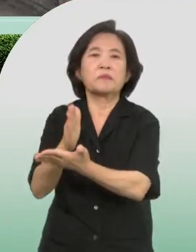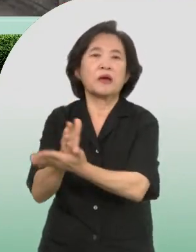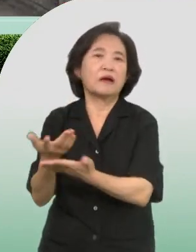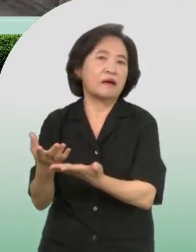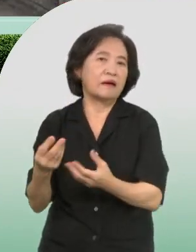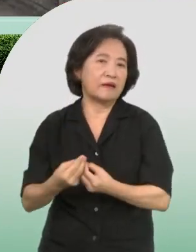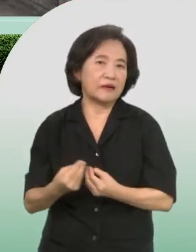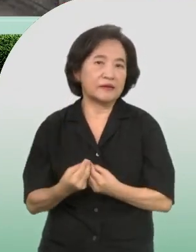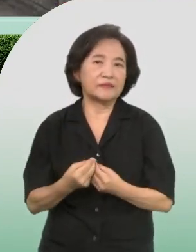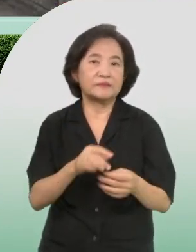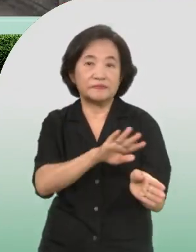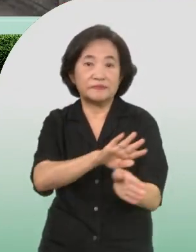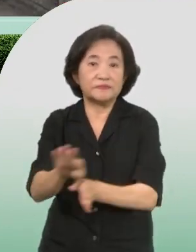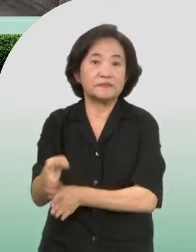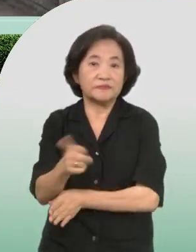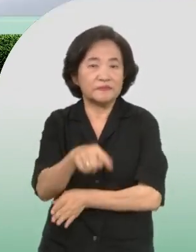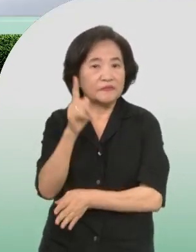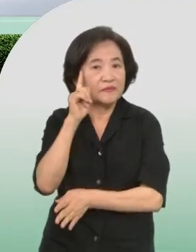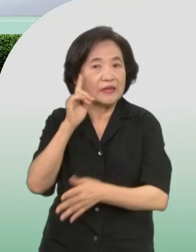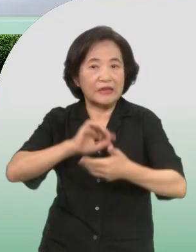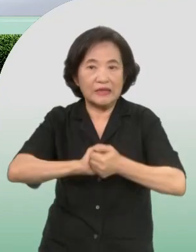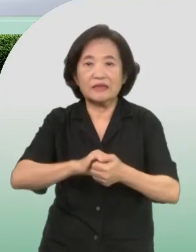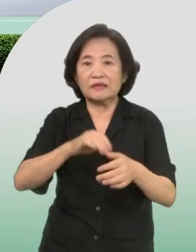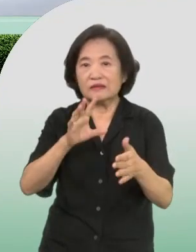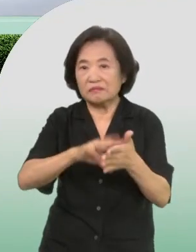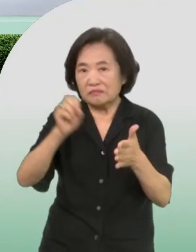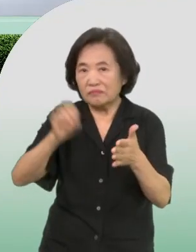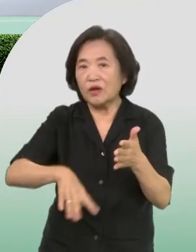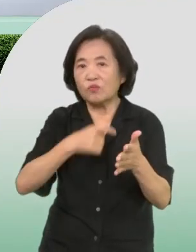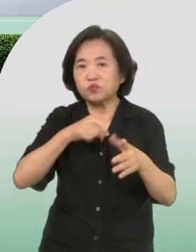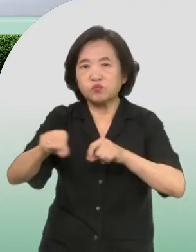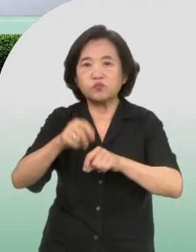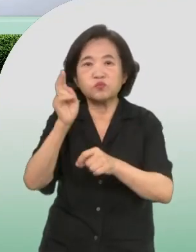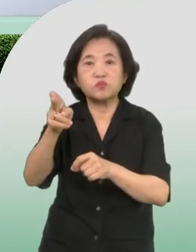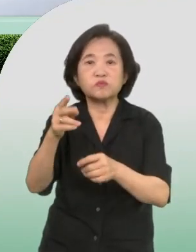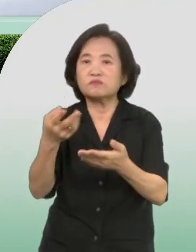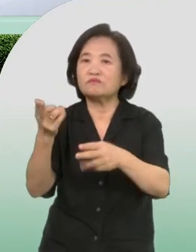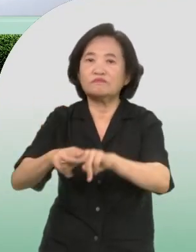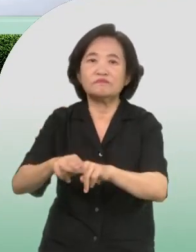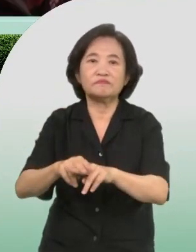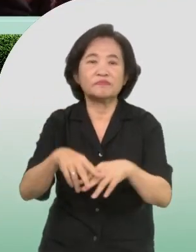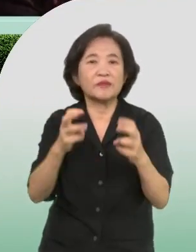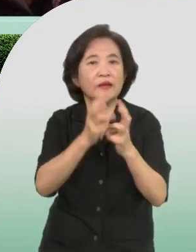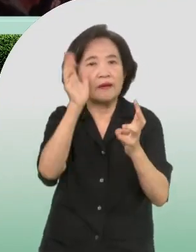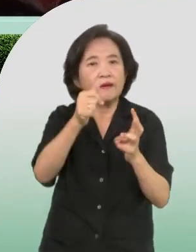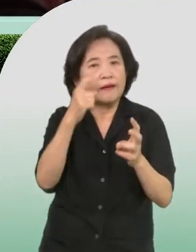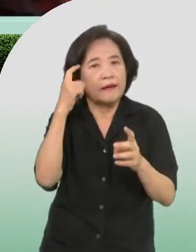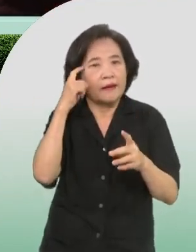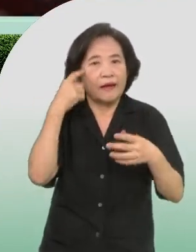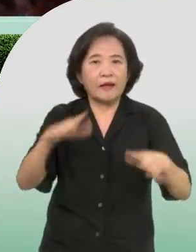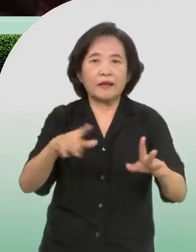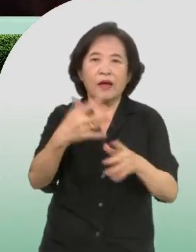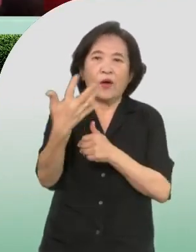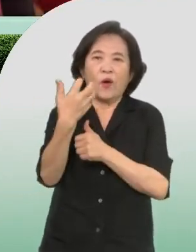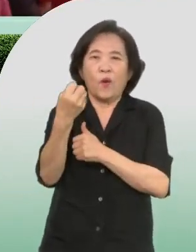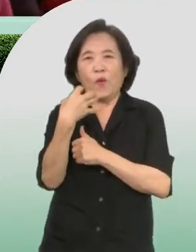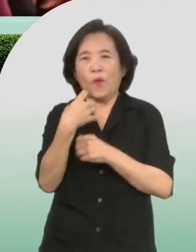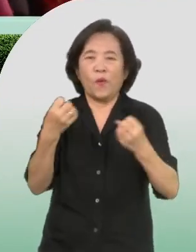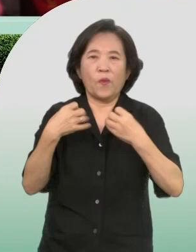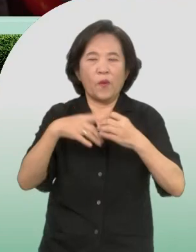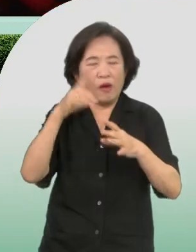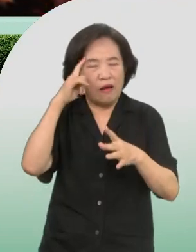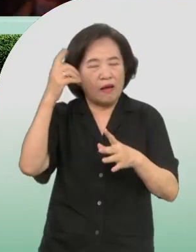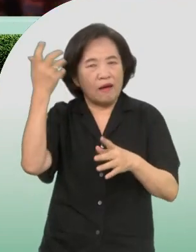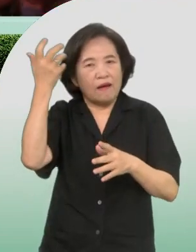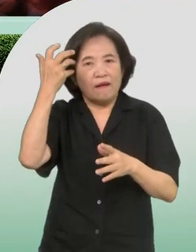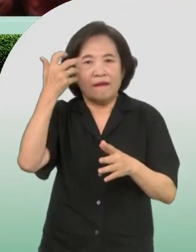的新竹县的什么样延期行建设计的规划委托案。新竹县长杨文科从很多方面的考虑下，韩